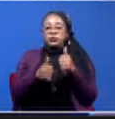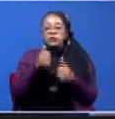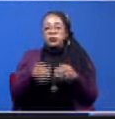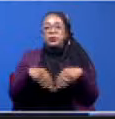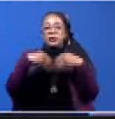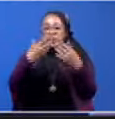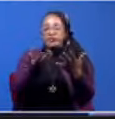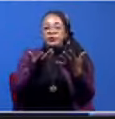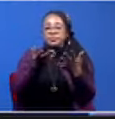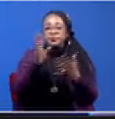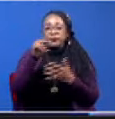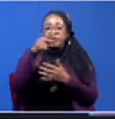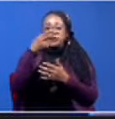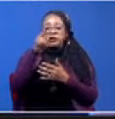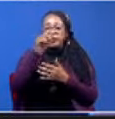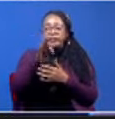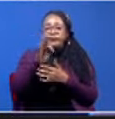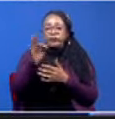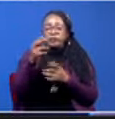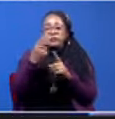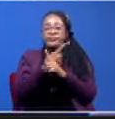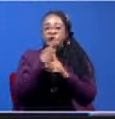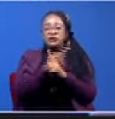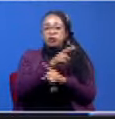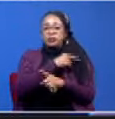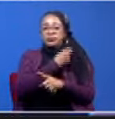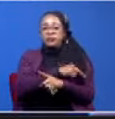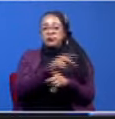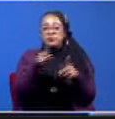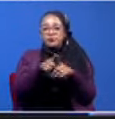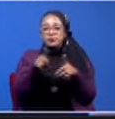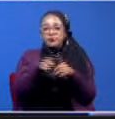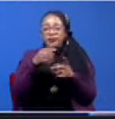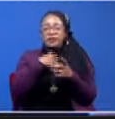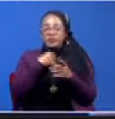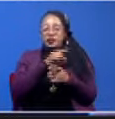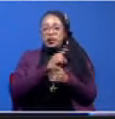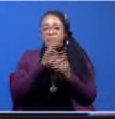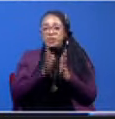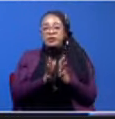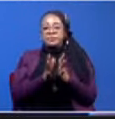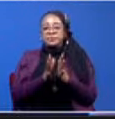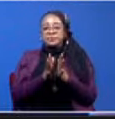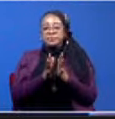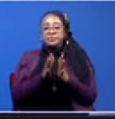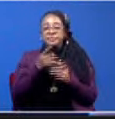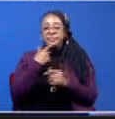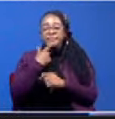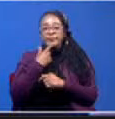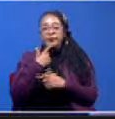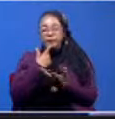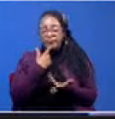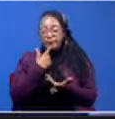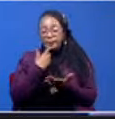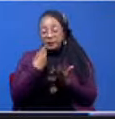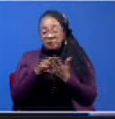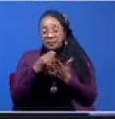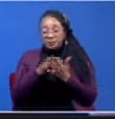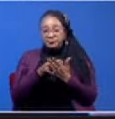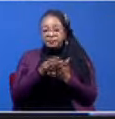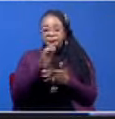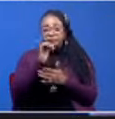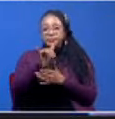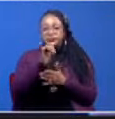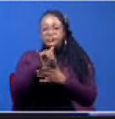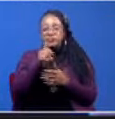kulipa deni la NHIF kwa hospitali kadhaa. Kwa upande mwingine, baraza la magavana linasema kwamba fedha hizo linaunga mfumo